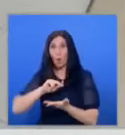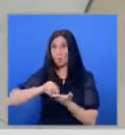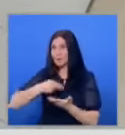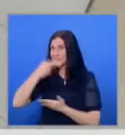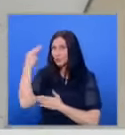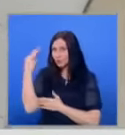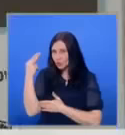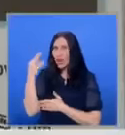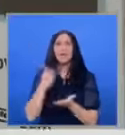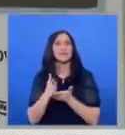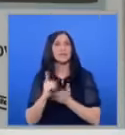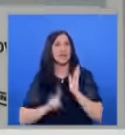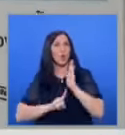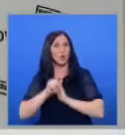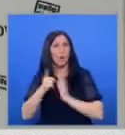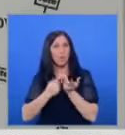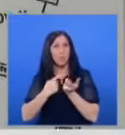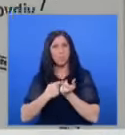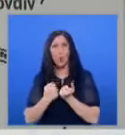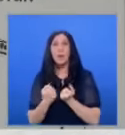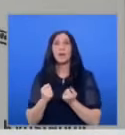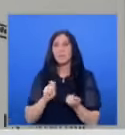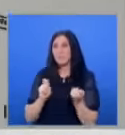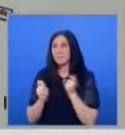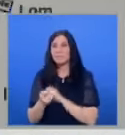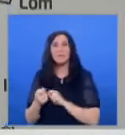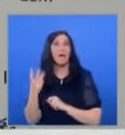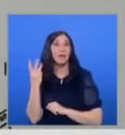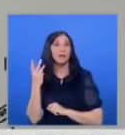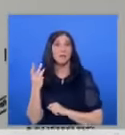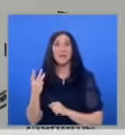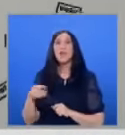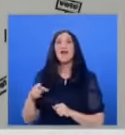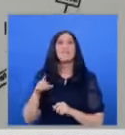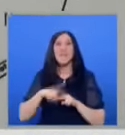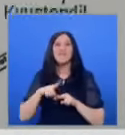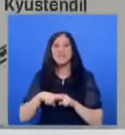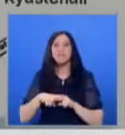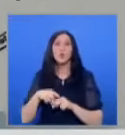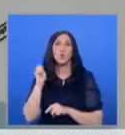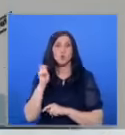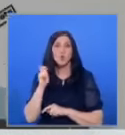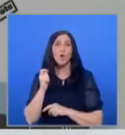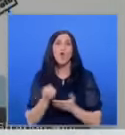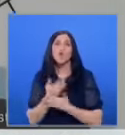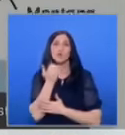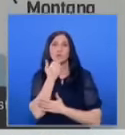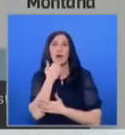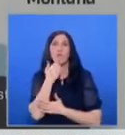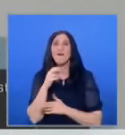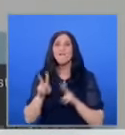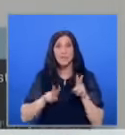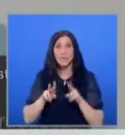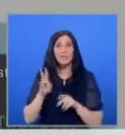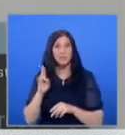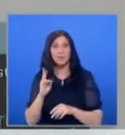института. Сред рекордьорите по брой премествания са Трекляно и Невестино в Кюстендиевска област и Ново село и Макреж в Видинска. Навестино